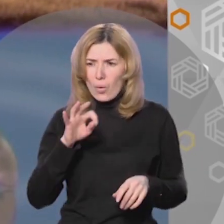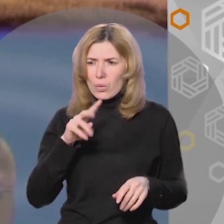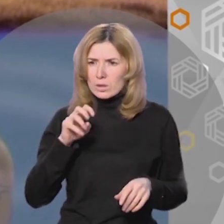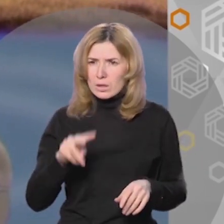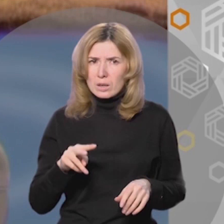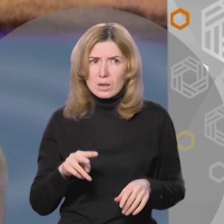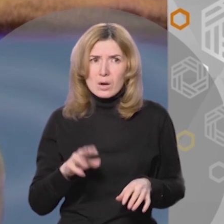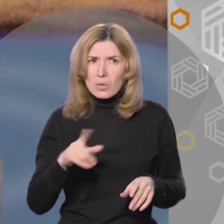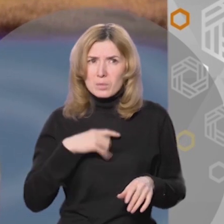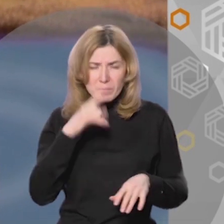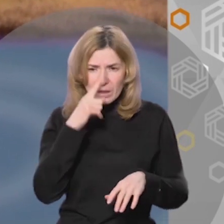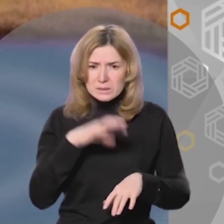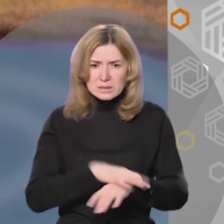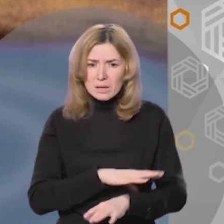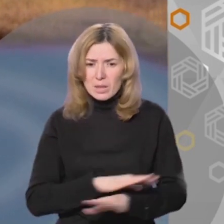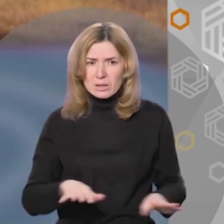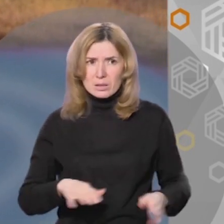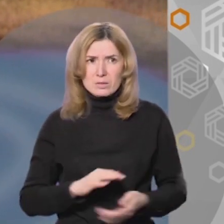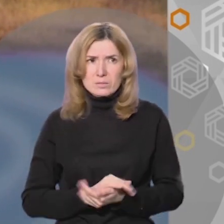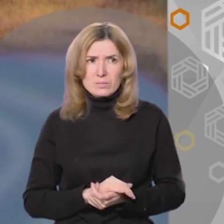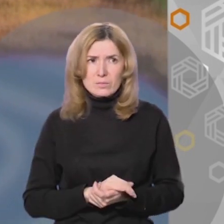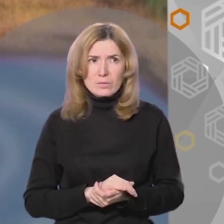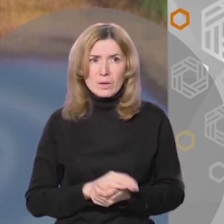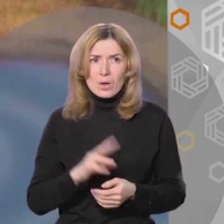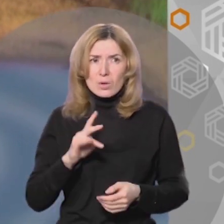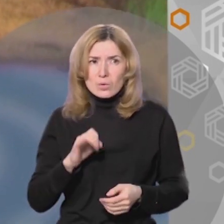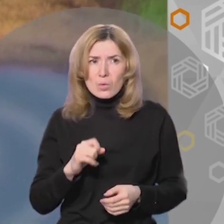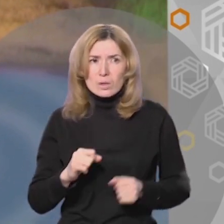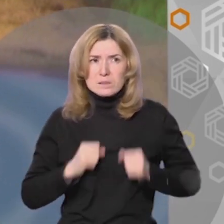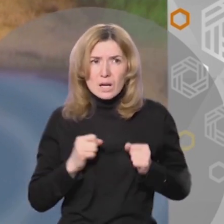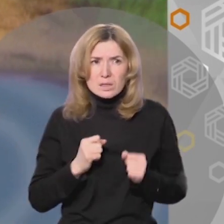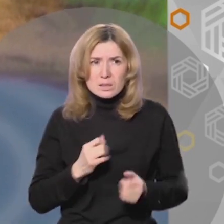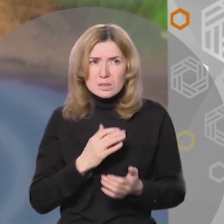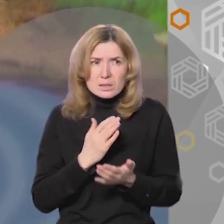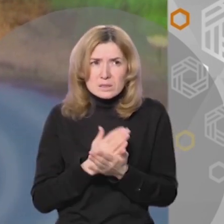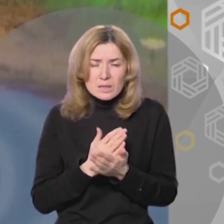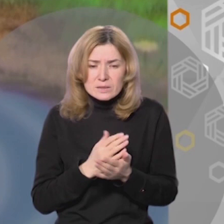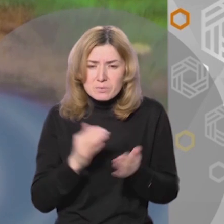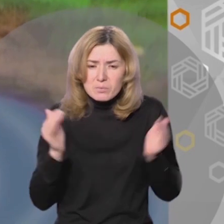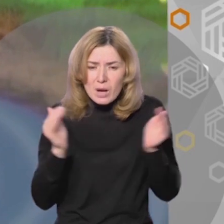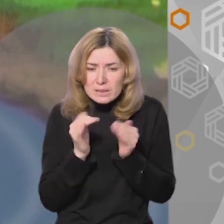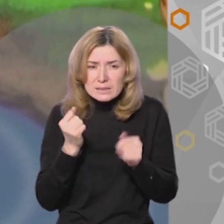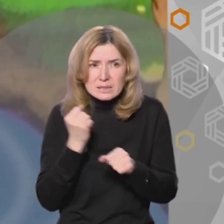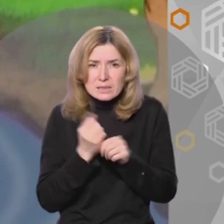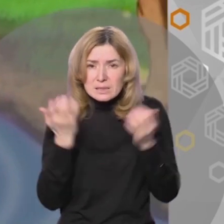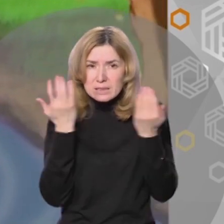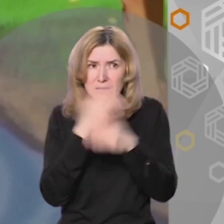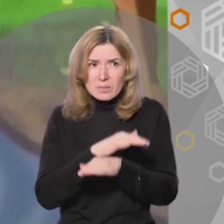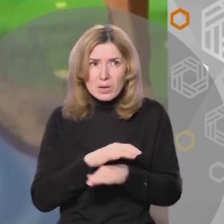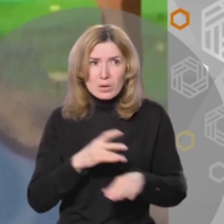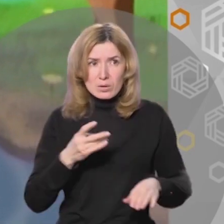Орлик. Хорошо бы он меня не заметил. И Нюка постарался стать совсем маленьким и совсем